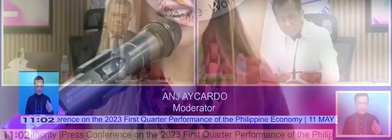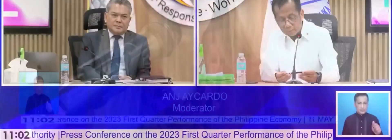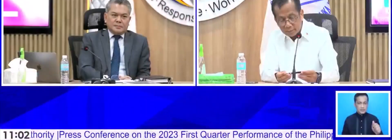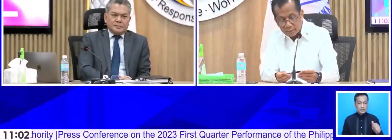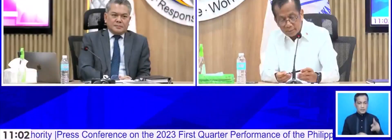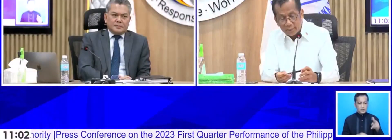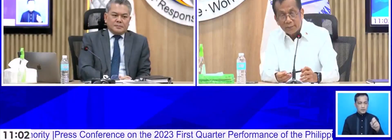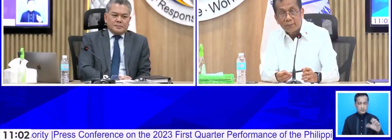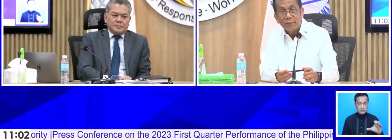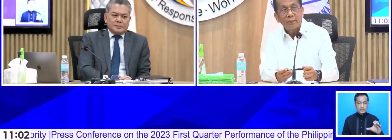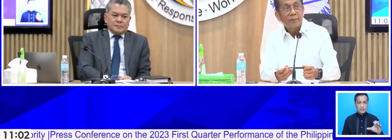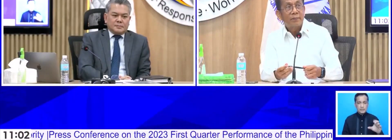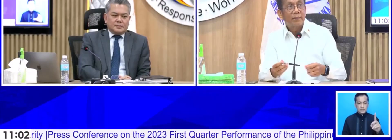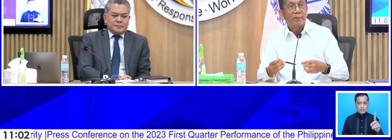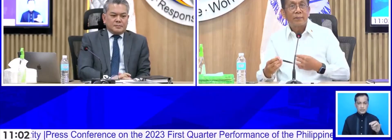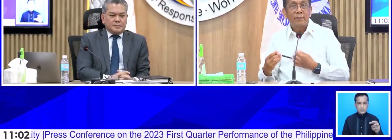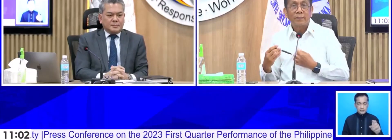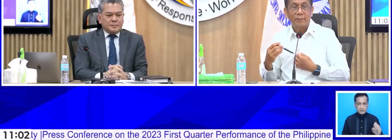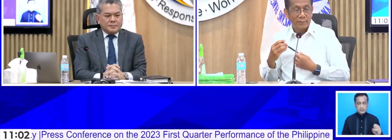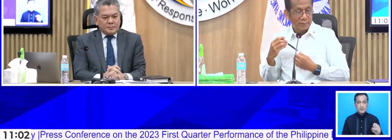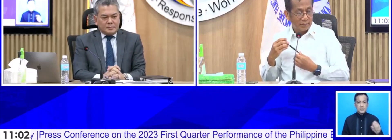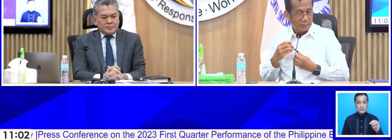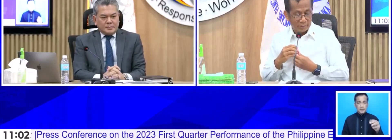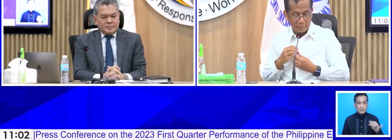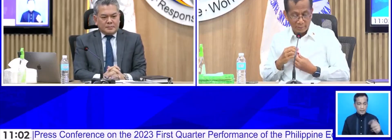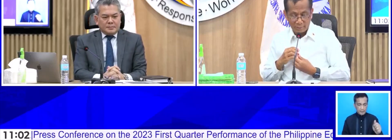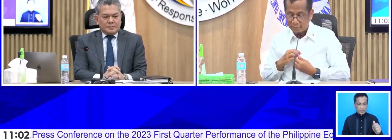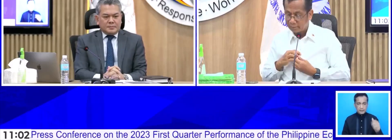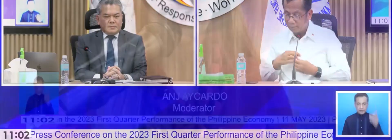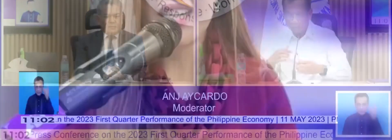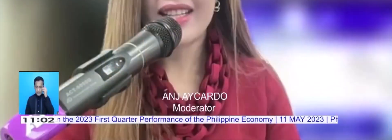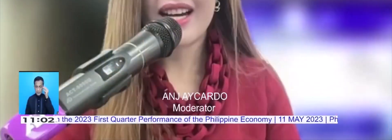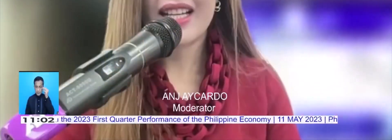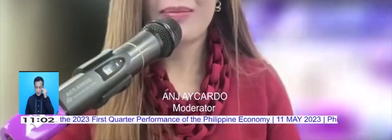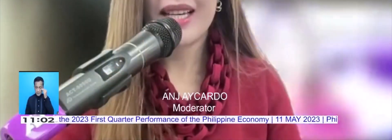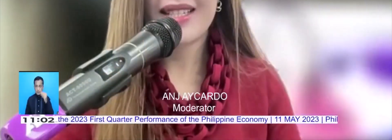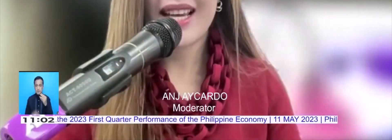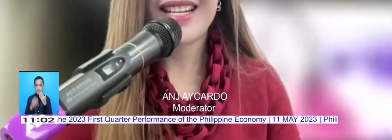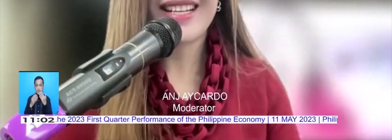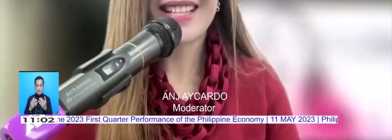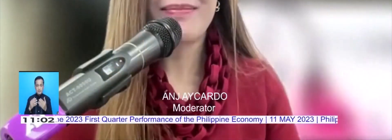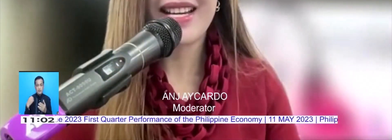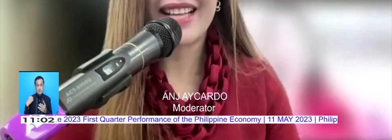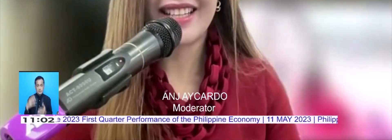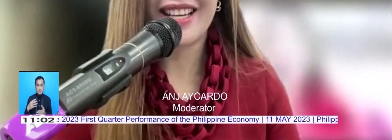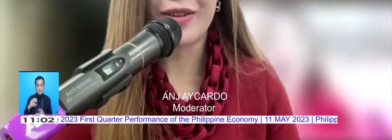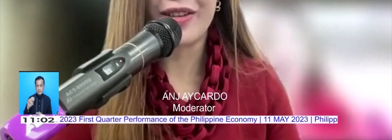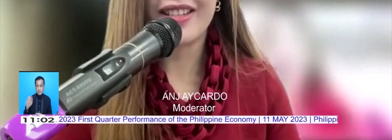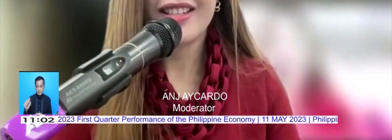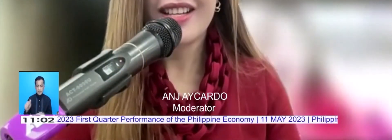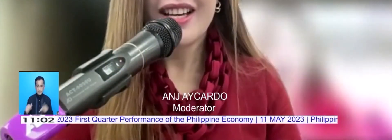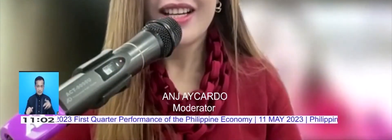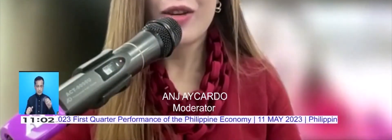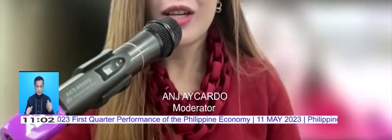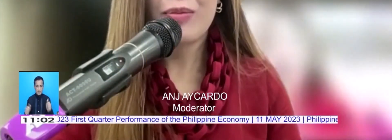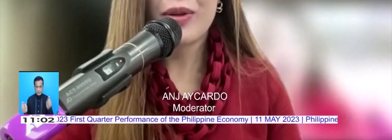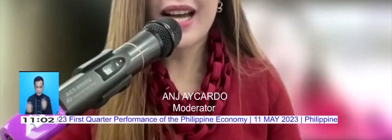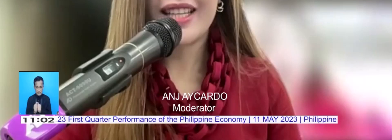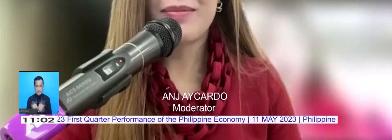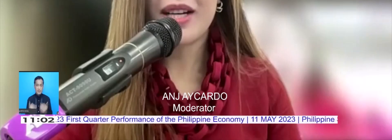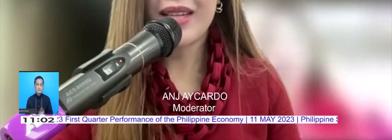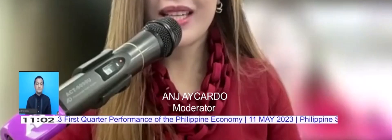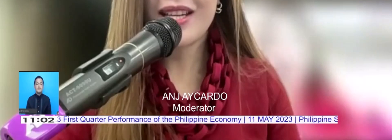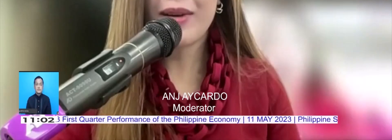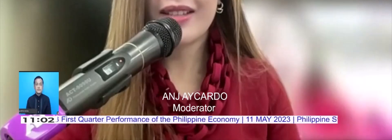Mapa. Maraming salamat din po sa ibang mga opisyal ng NEDA at PSA na kasama natin ngayon. Gayun din po sa ating mga